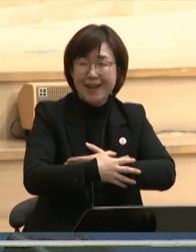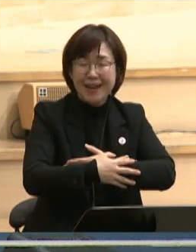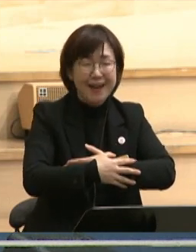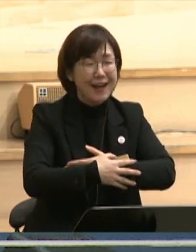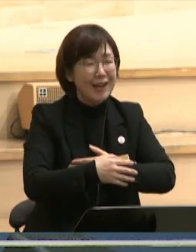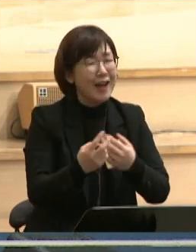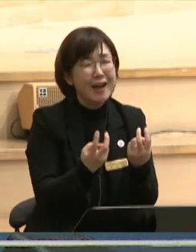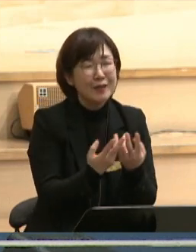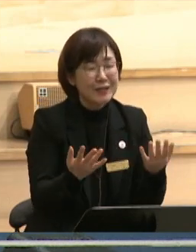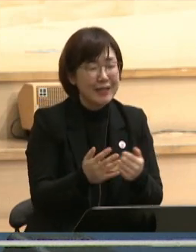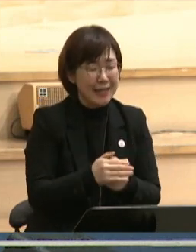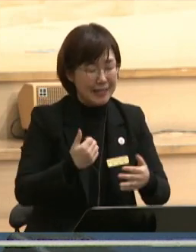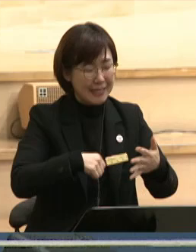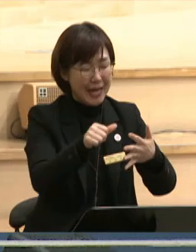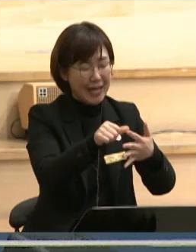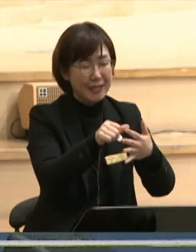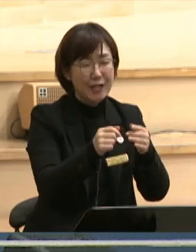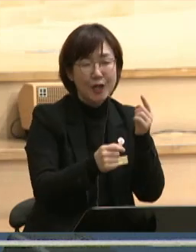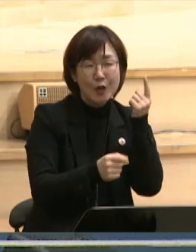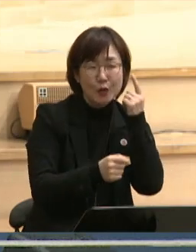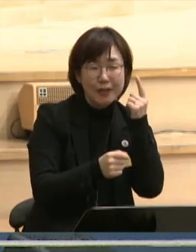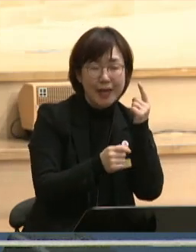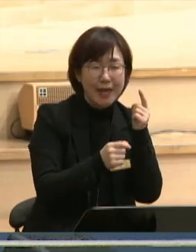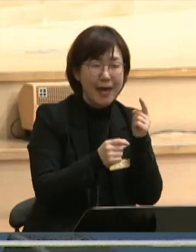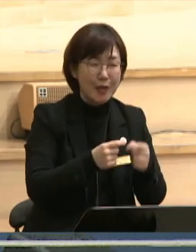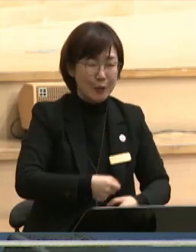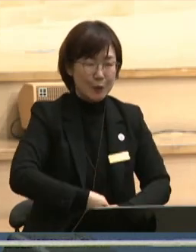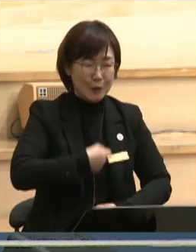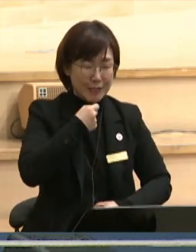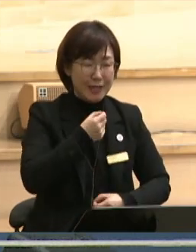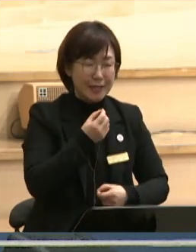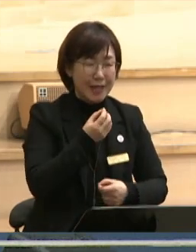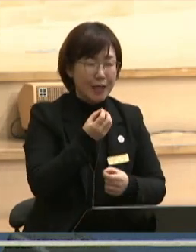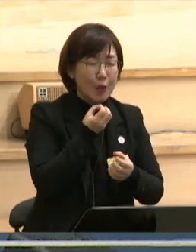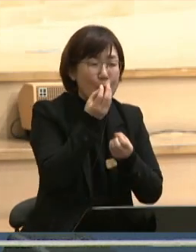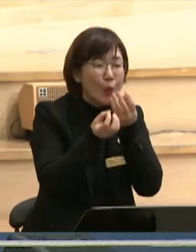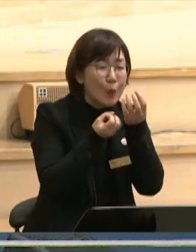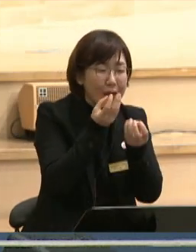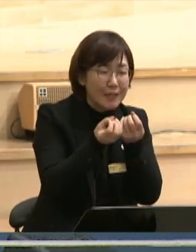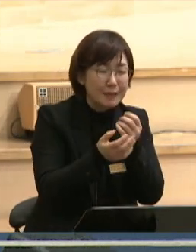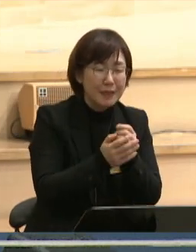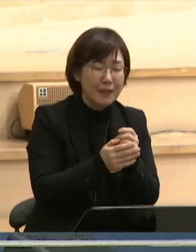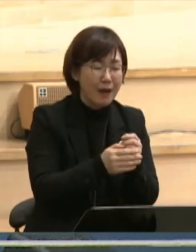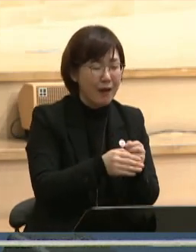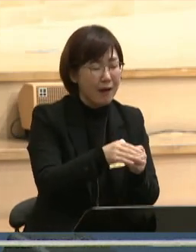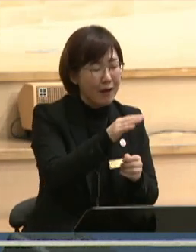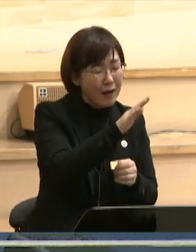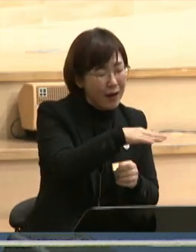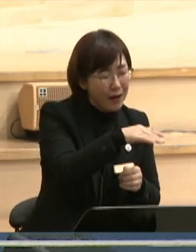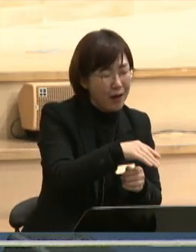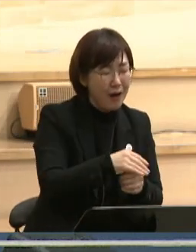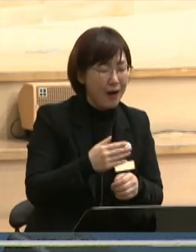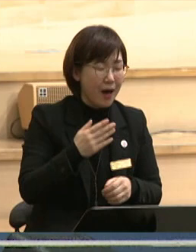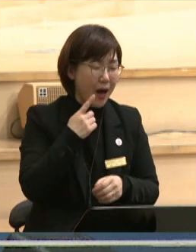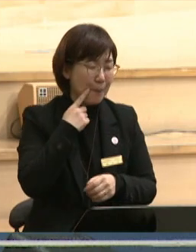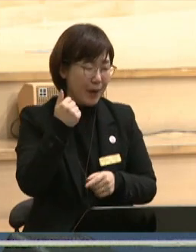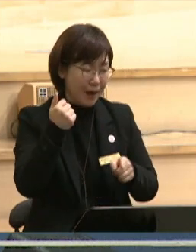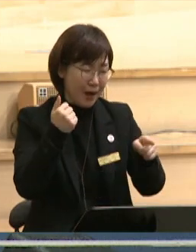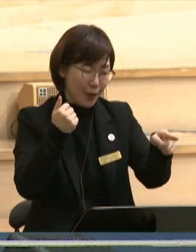안 돼요 그래서 제가 제 아들 귀에 솔직하게 고백했습니다 해주나 아빠가